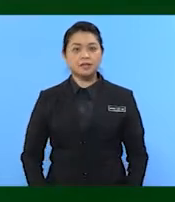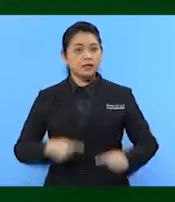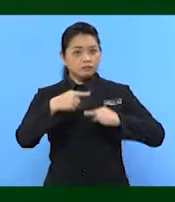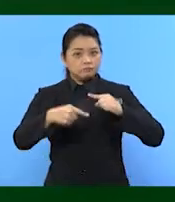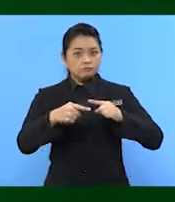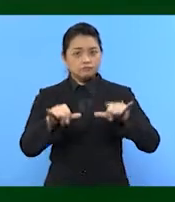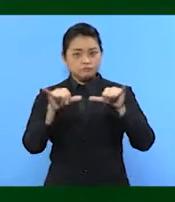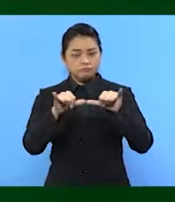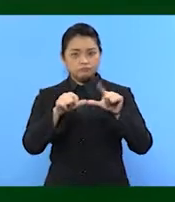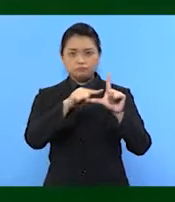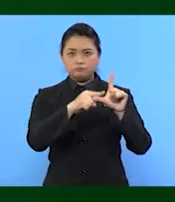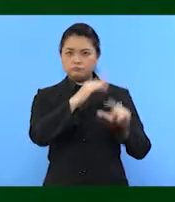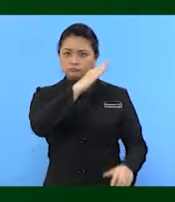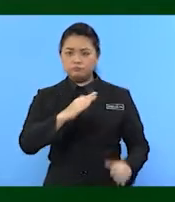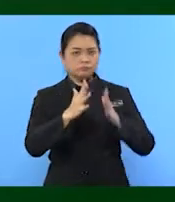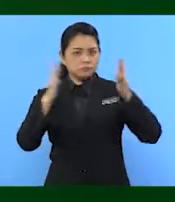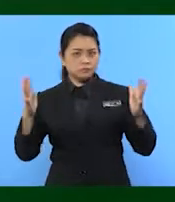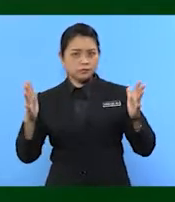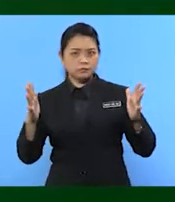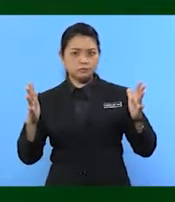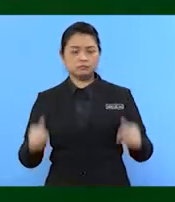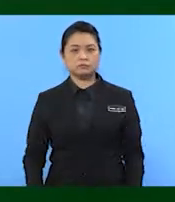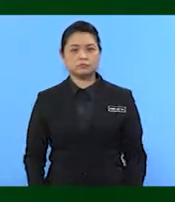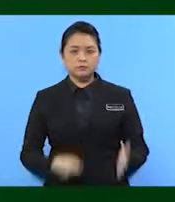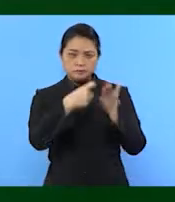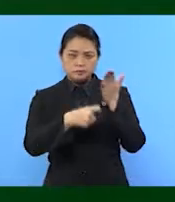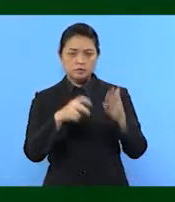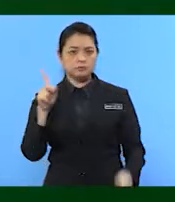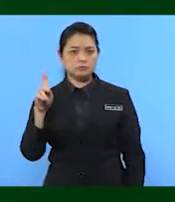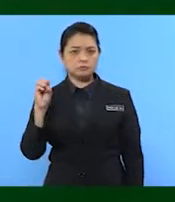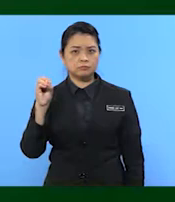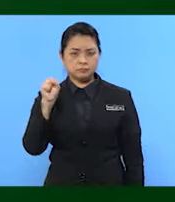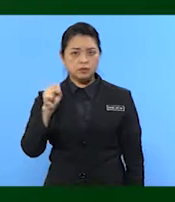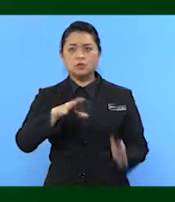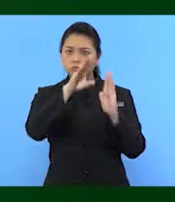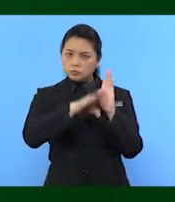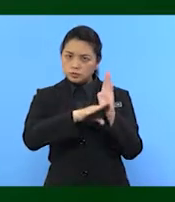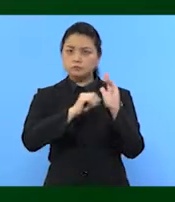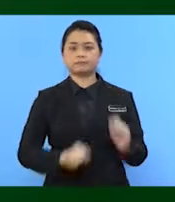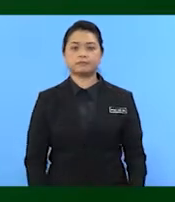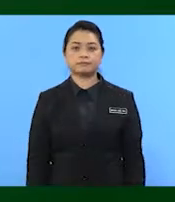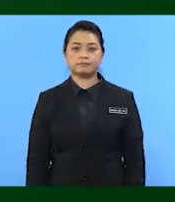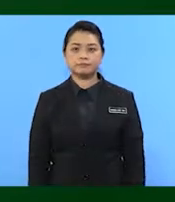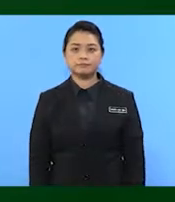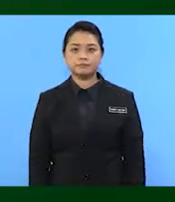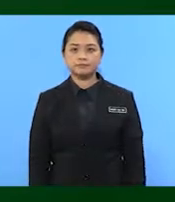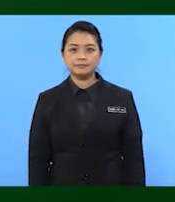Apabila saiz sudut tirus membesar, nilai kosinus berkurang.